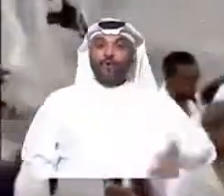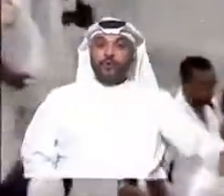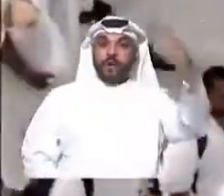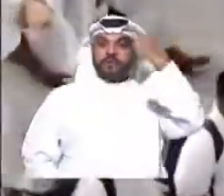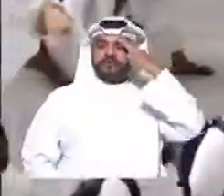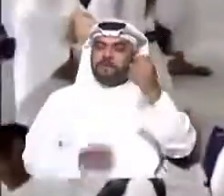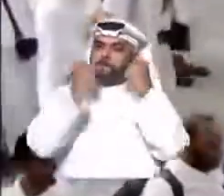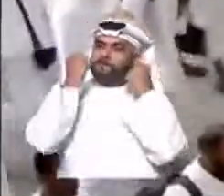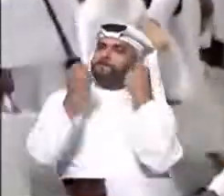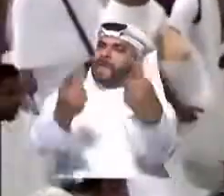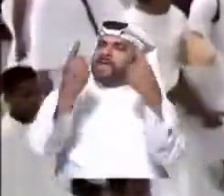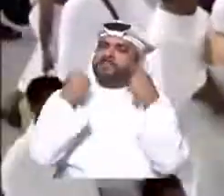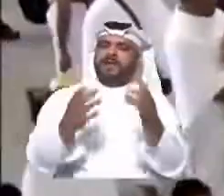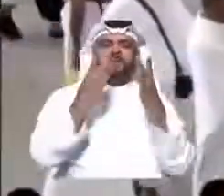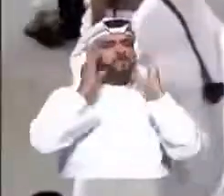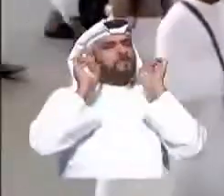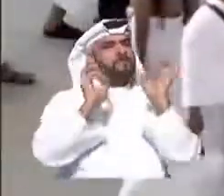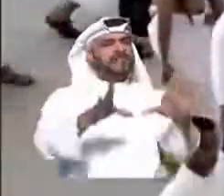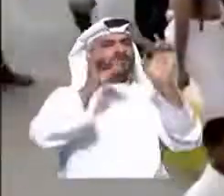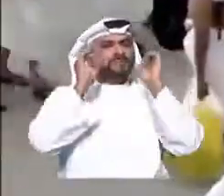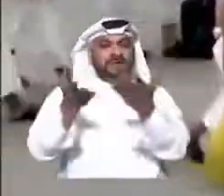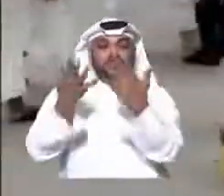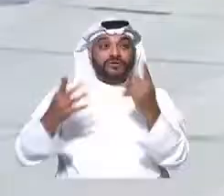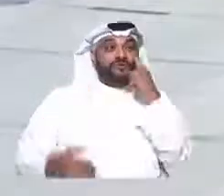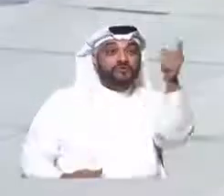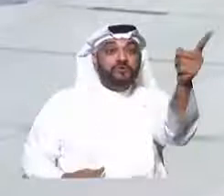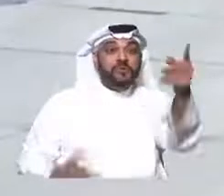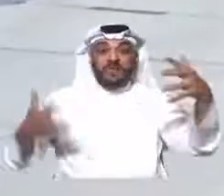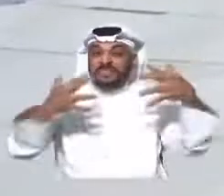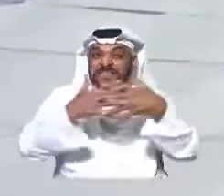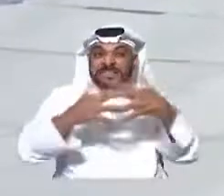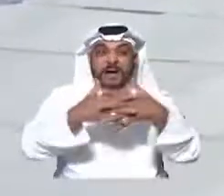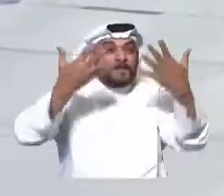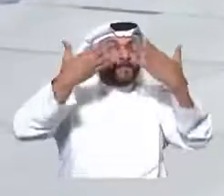أداء نسكهم بيسر وسهولة، إضافة